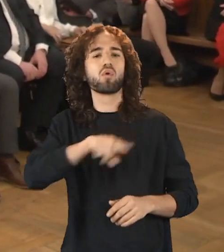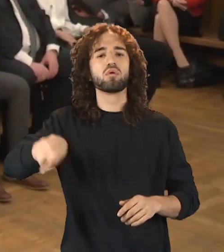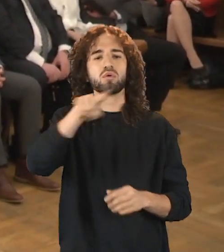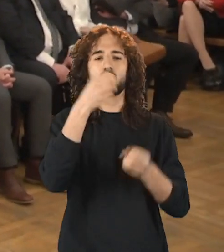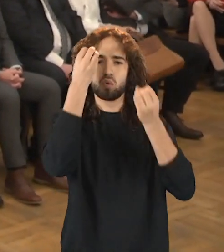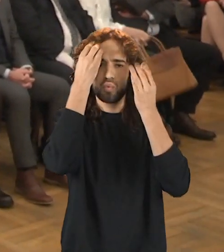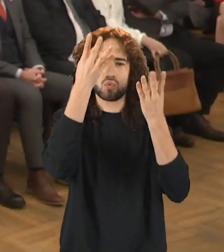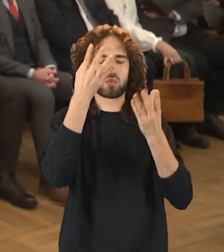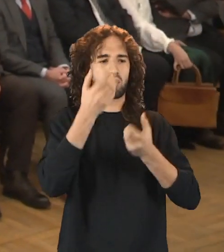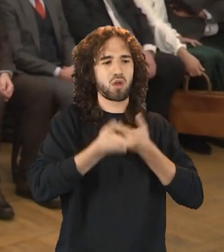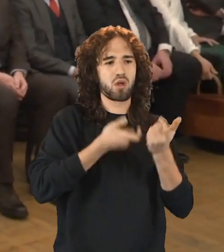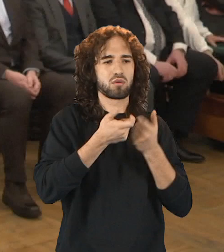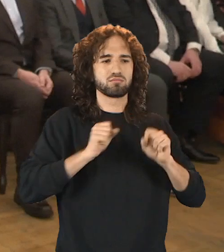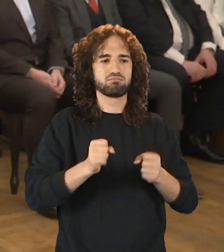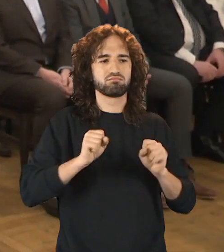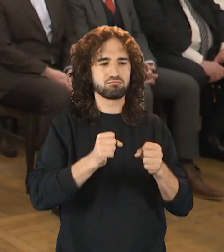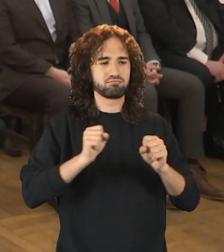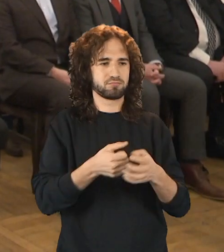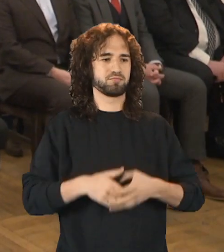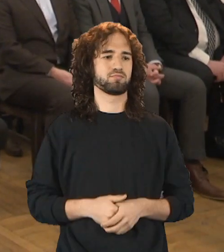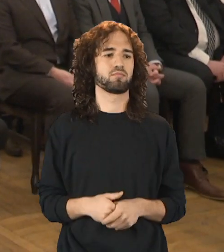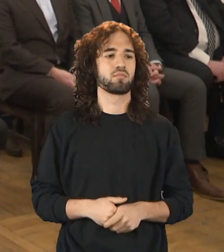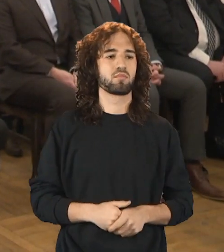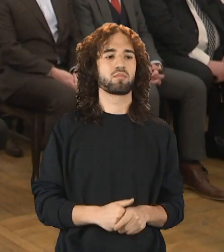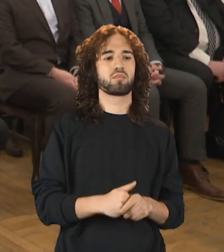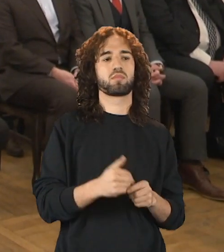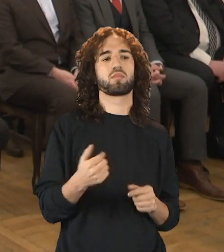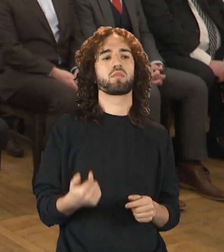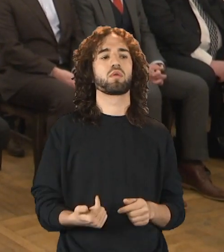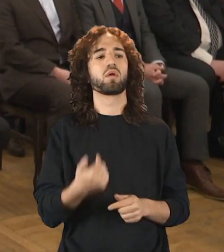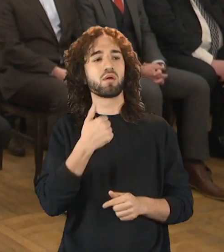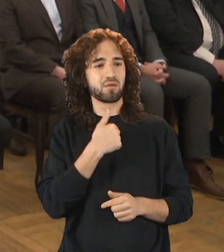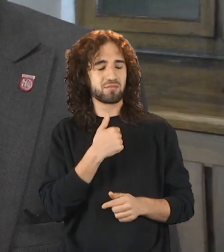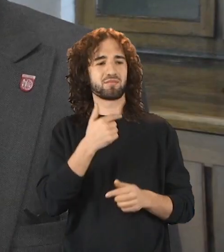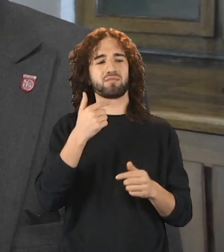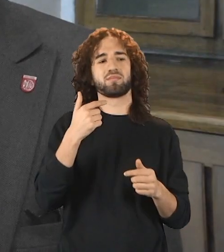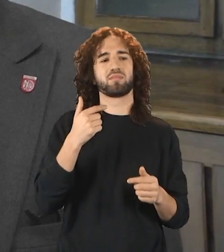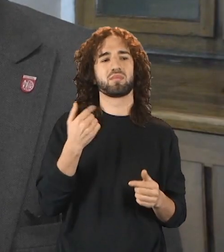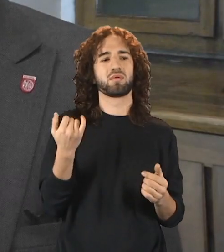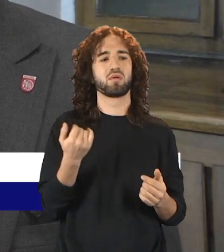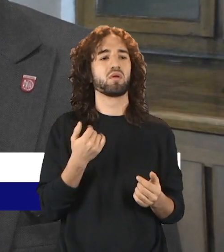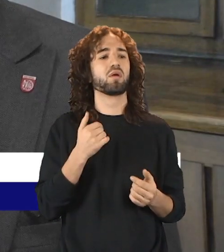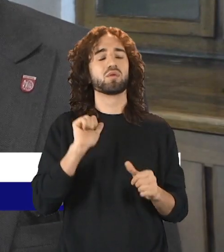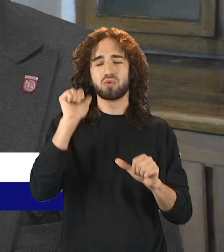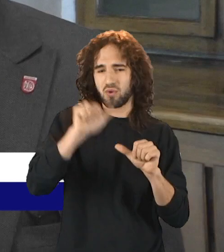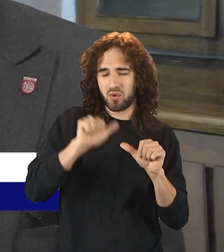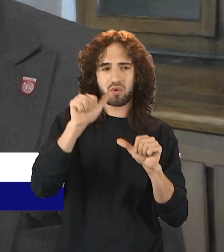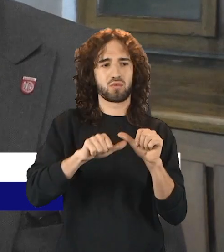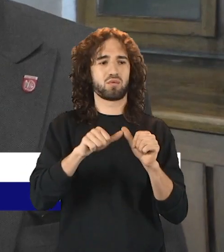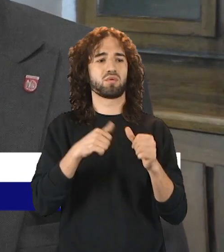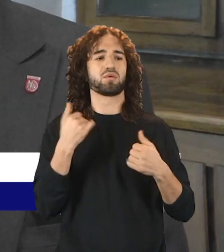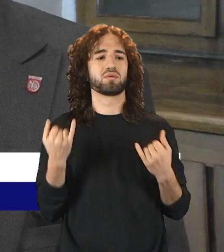działaniom wolontaryjnym. Doroczny moment, gdy pochylamy się, czy też bardziej można powiedzieć stawiamy